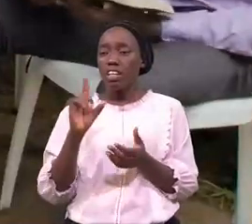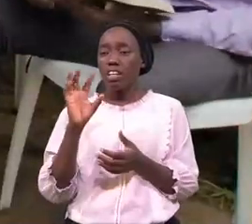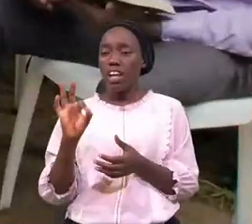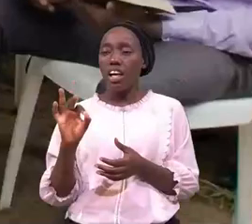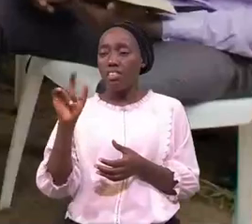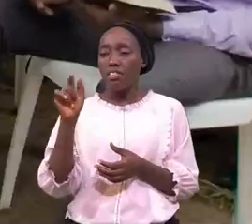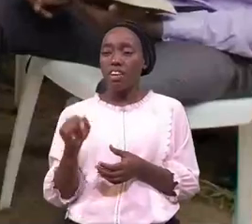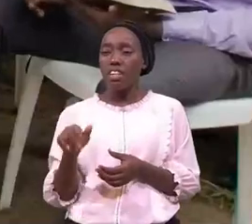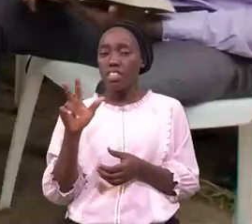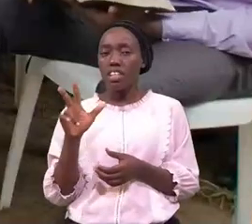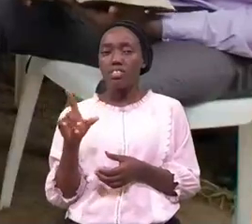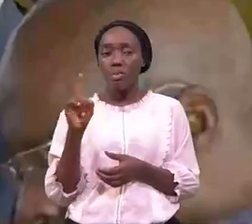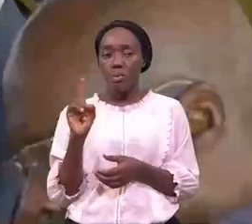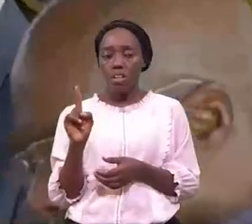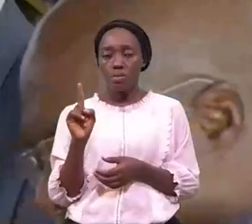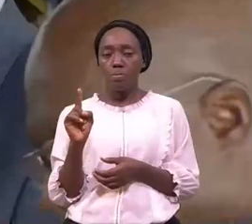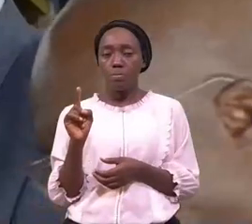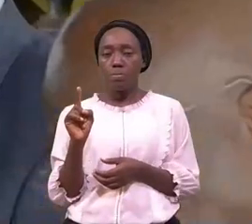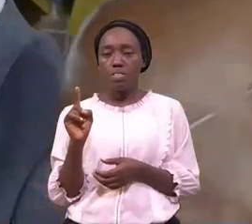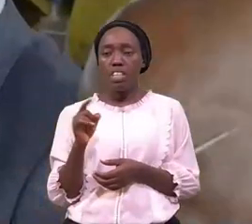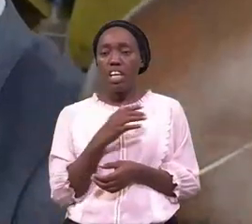Chapitre 9, verset